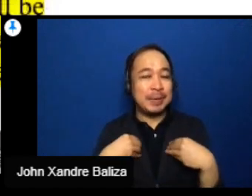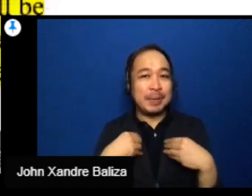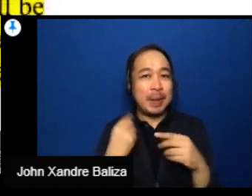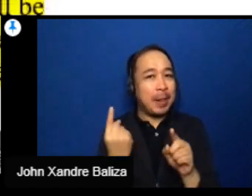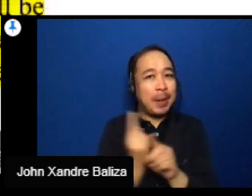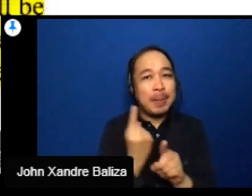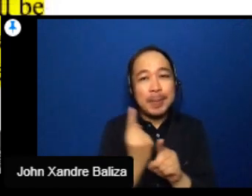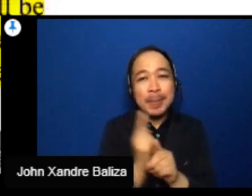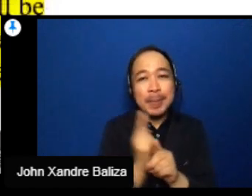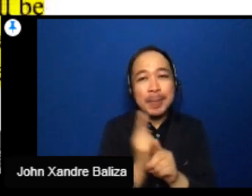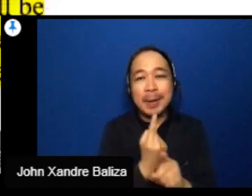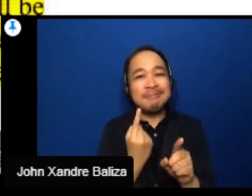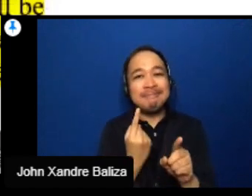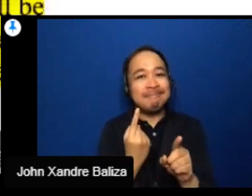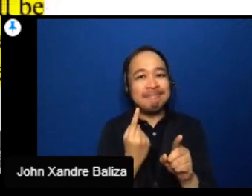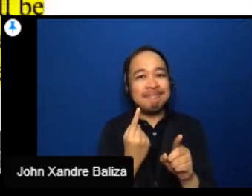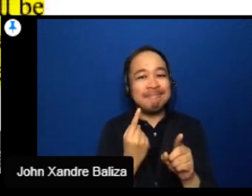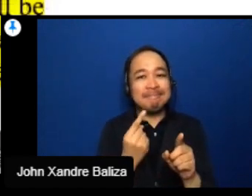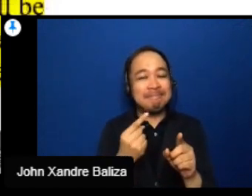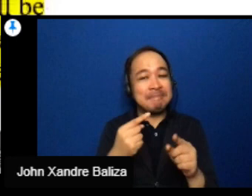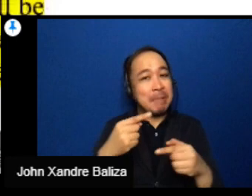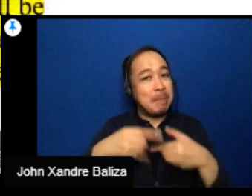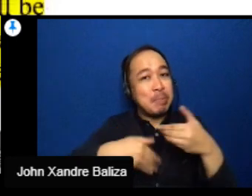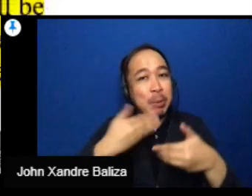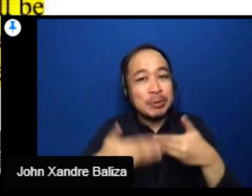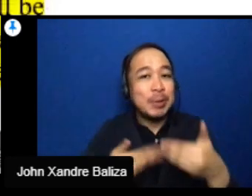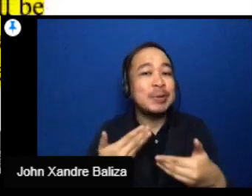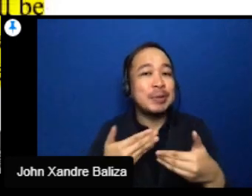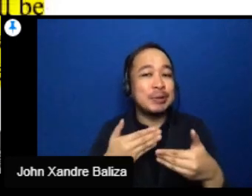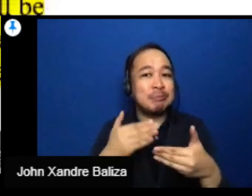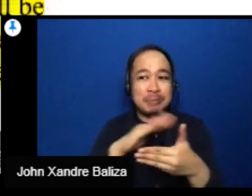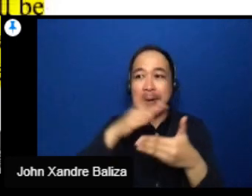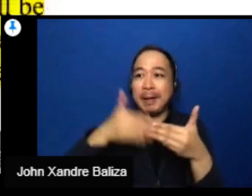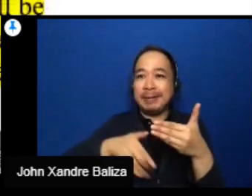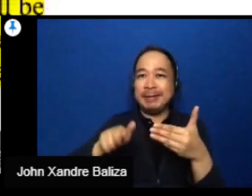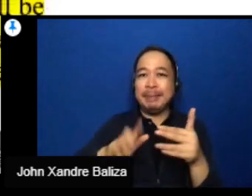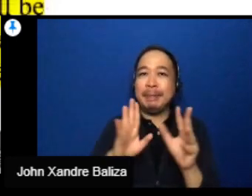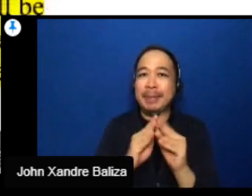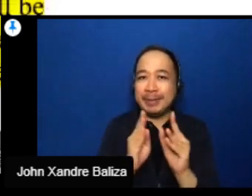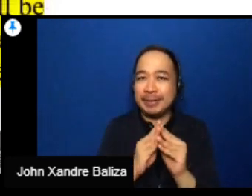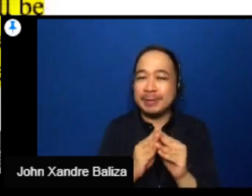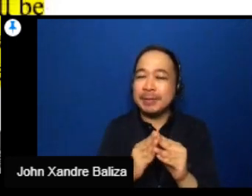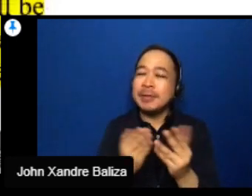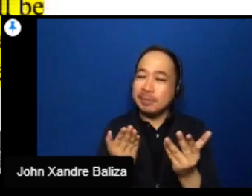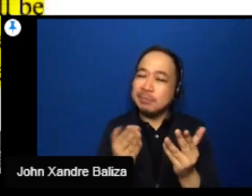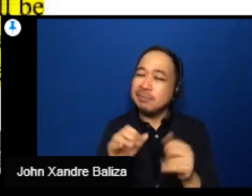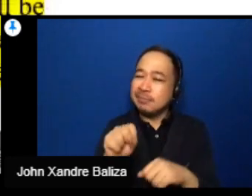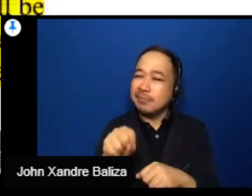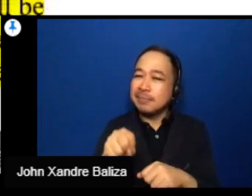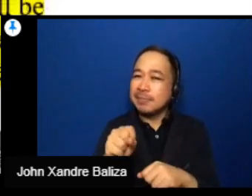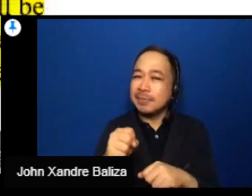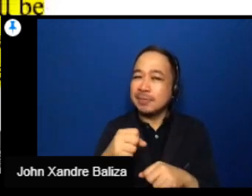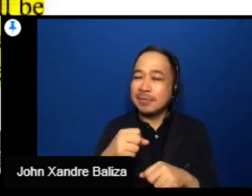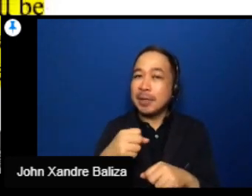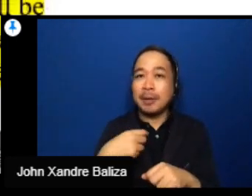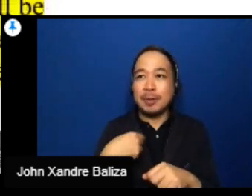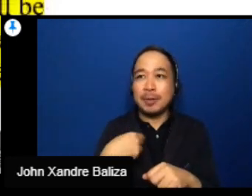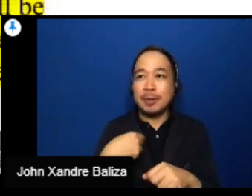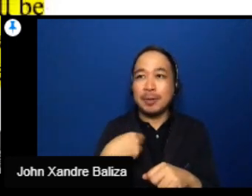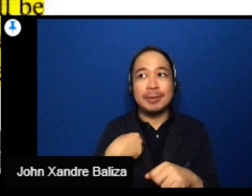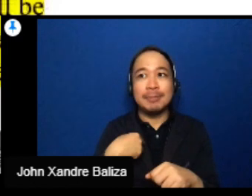то, конечно, я не могу не согласиться с тем, что было сказано председателем нашей сессии.